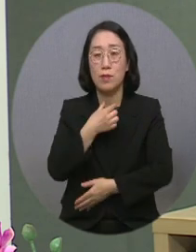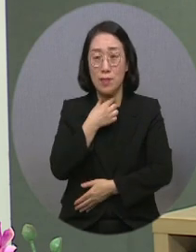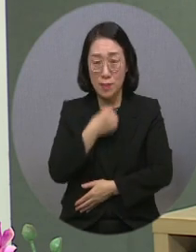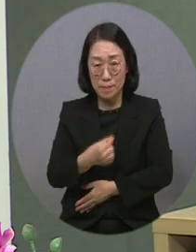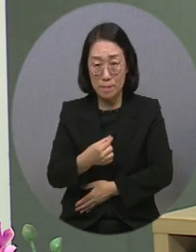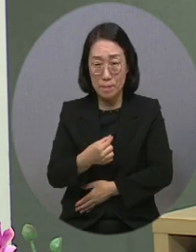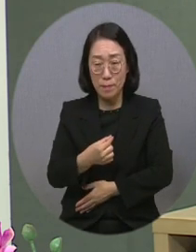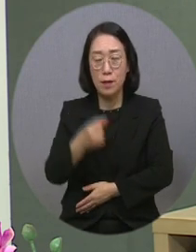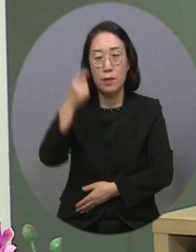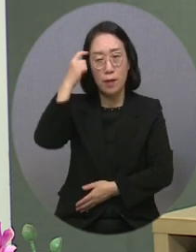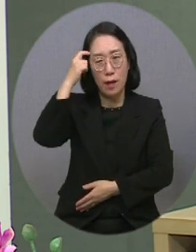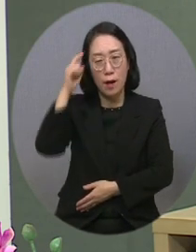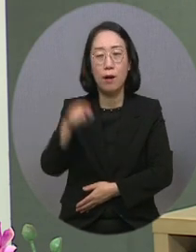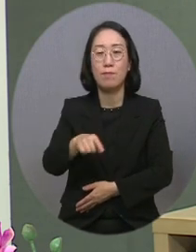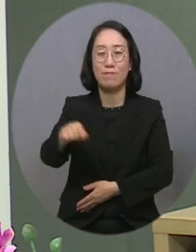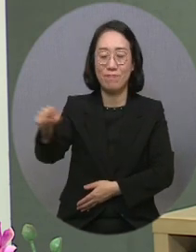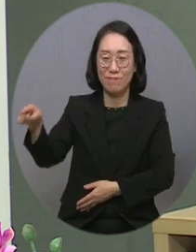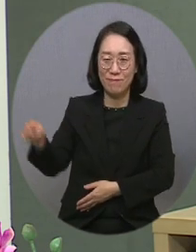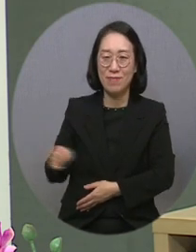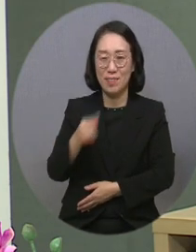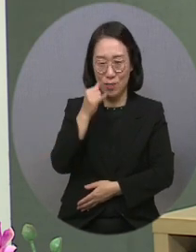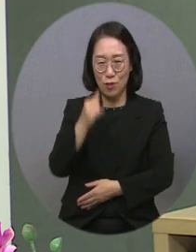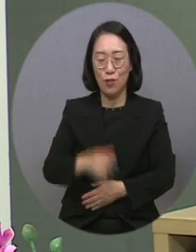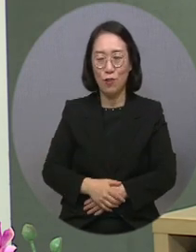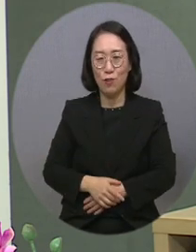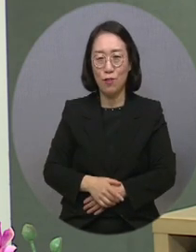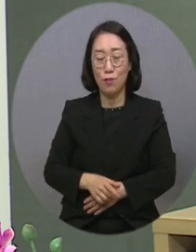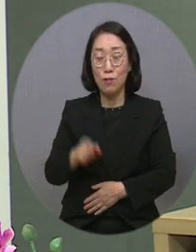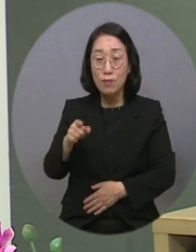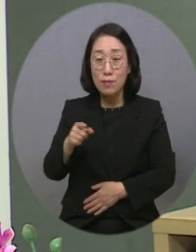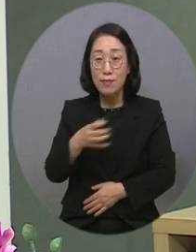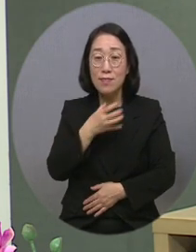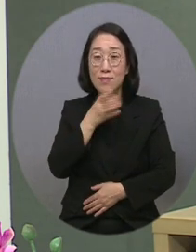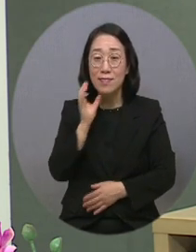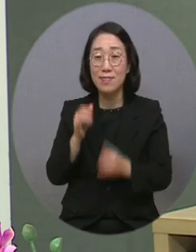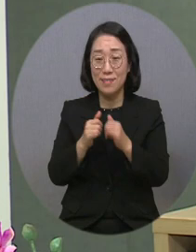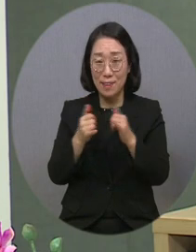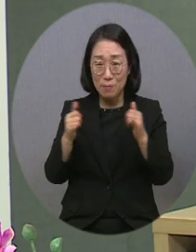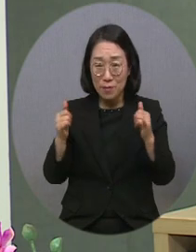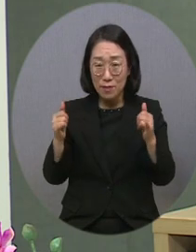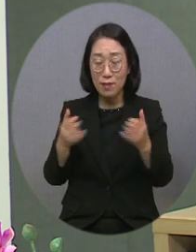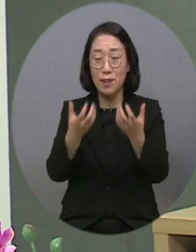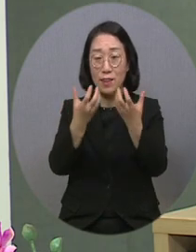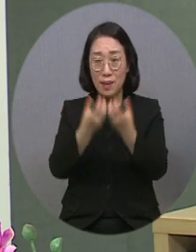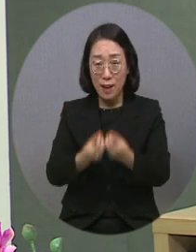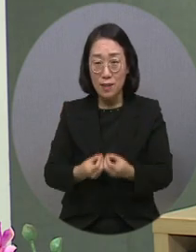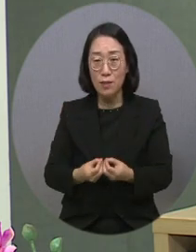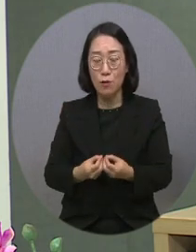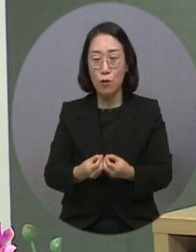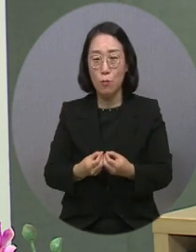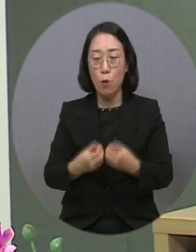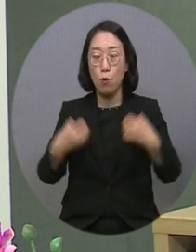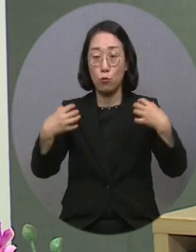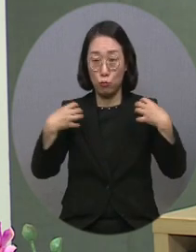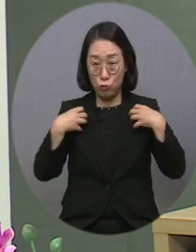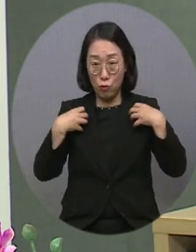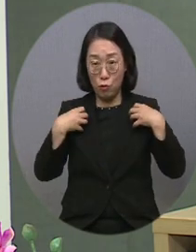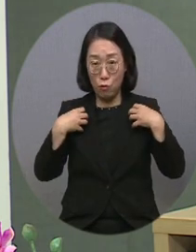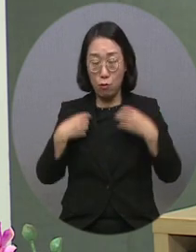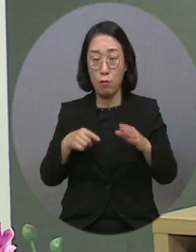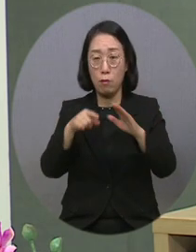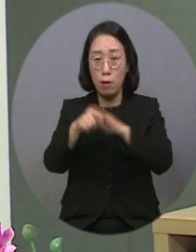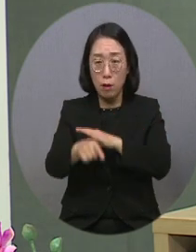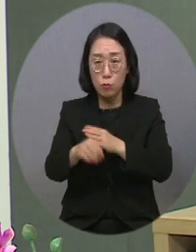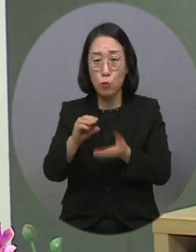싶다 하는 분들이 계실 거 아니에요. 예. 그분들은 예를 들어 뭐 구청에 가서 내놓을 수도 없는